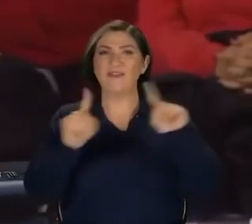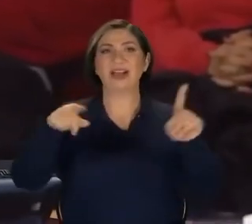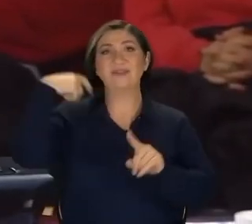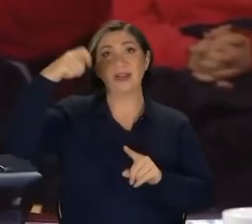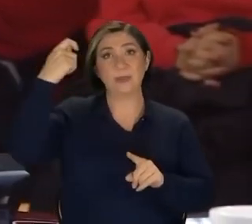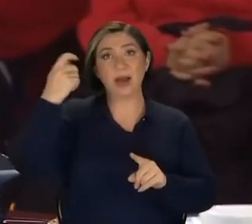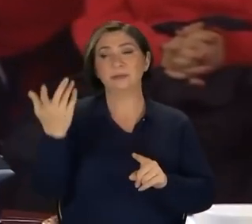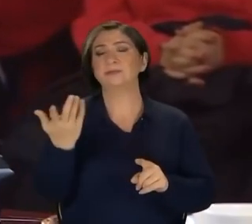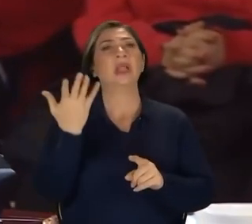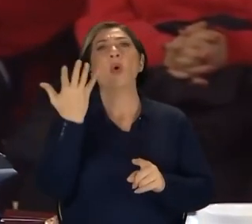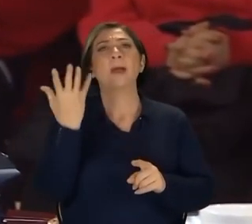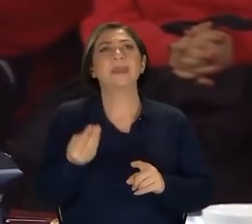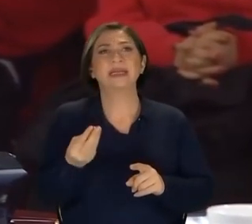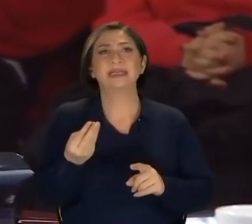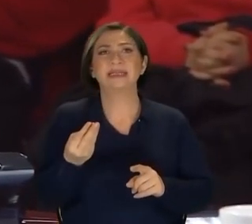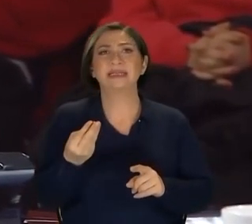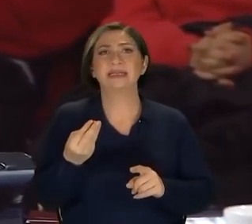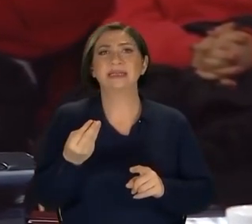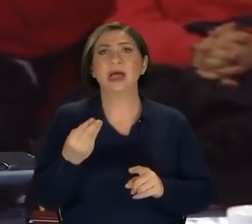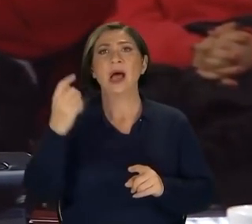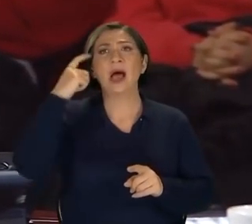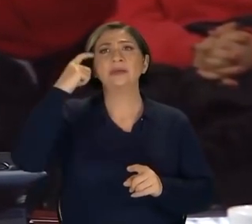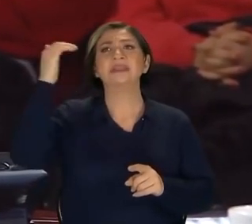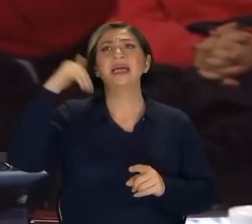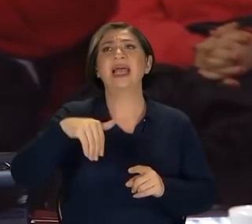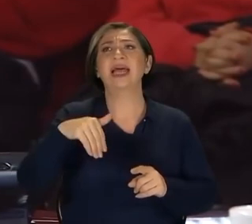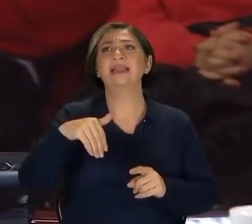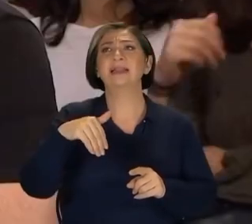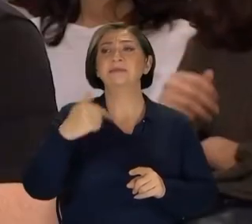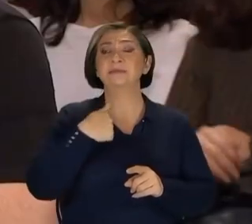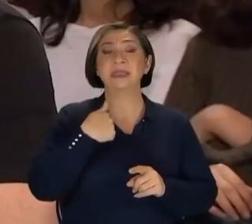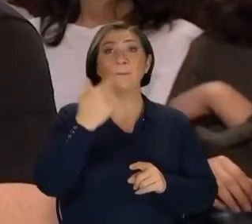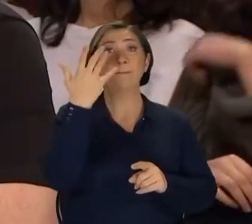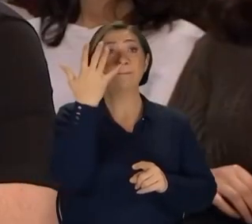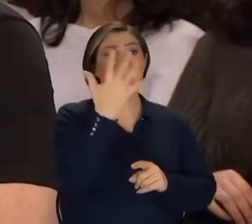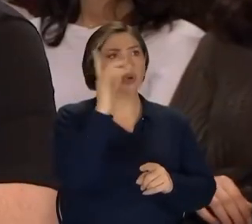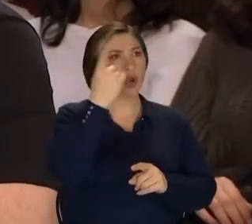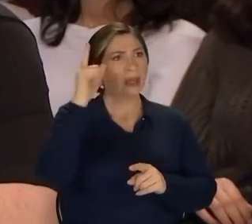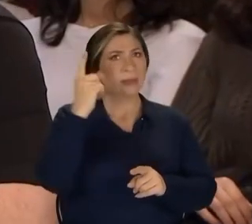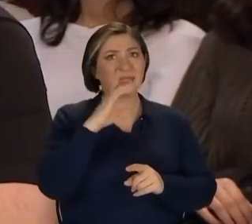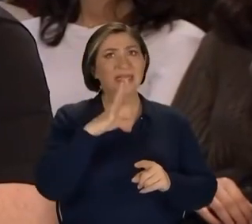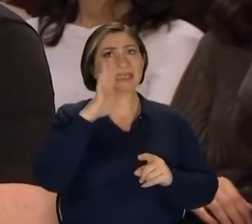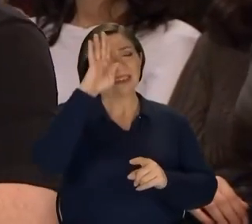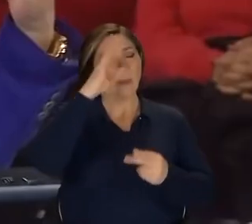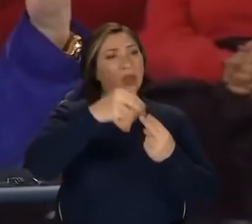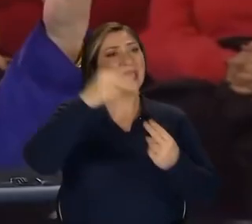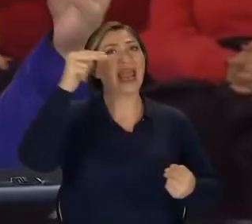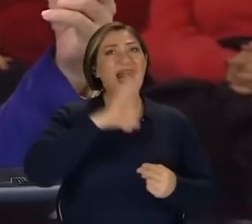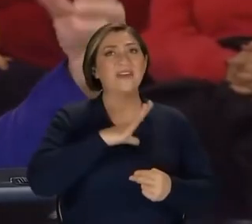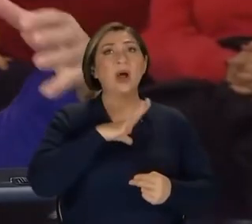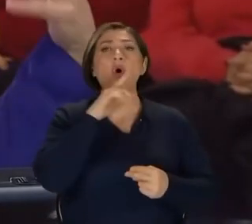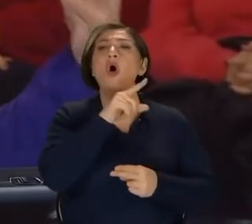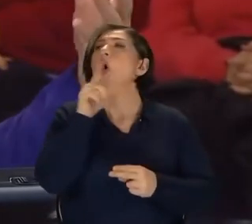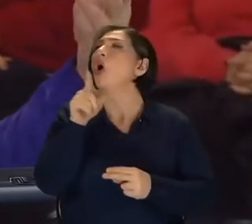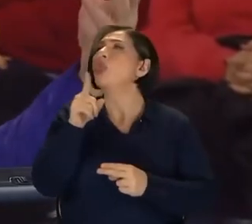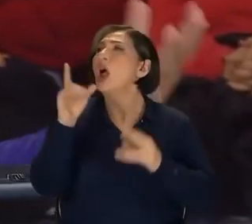filmler... Mesela ne olabilir? İşte aklımıza gelenler... Bizde böyle... mesela 5 yönetmenini hatırlıyor musun? İstanbul var. Öyküleri vardı. Var ama onlar biraz da böyle